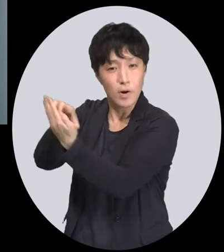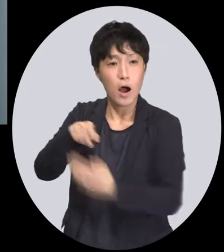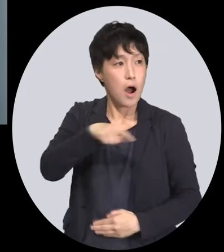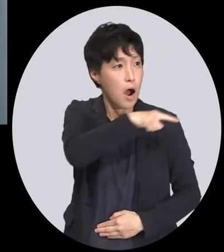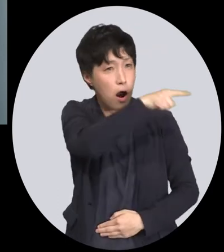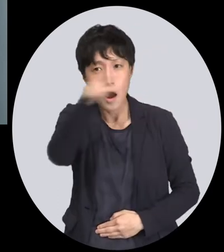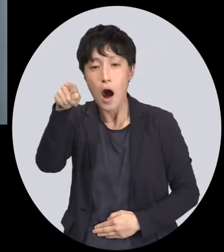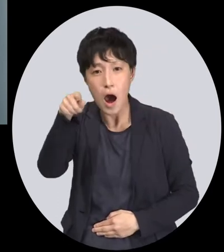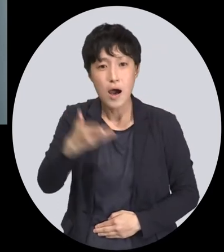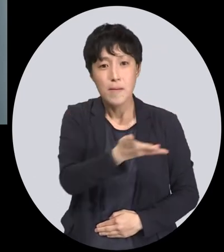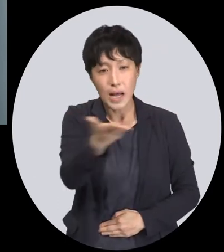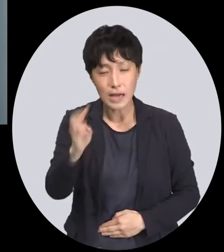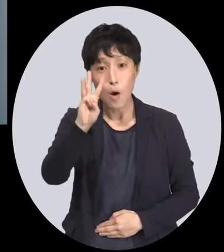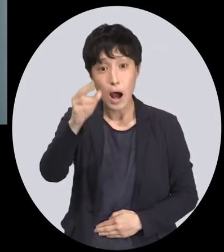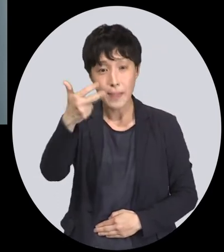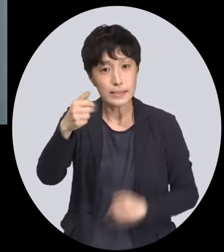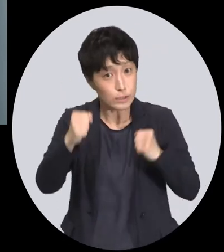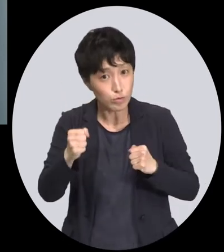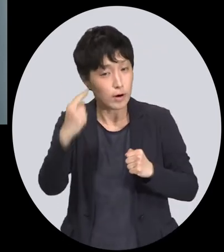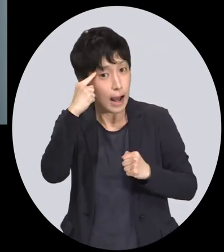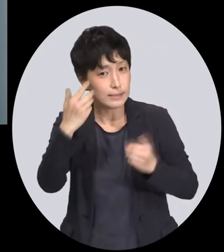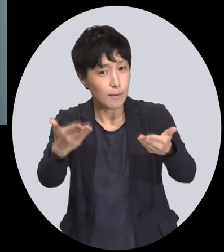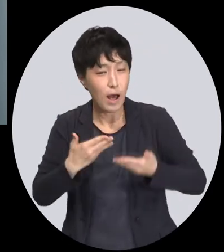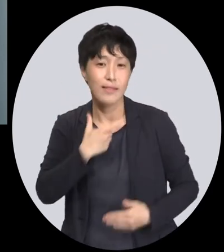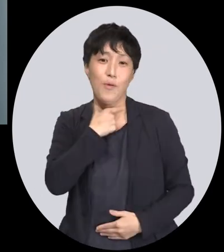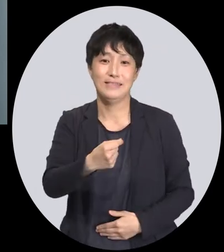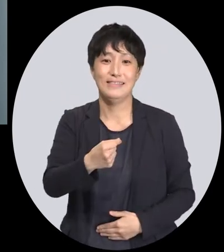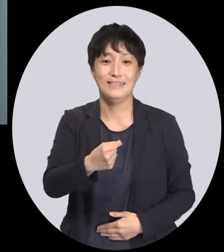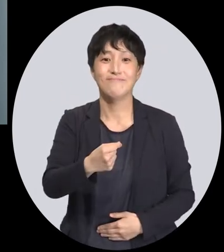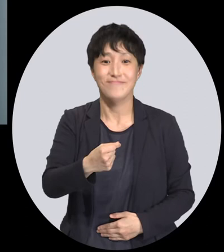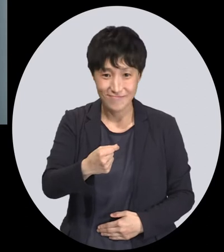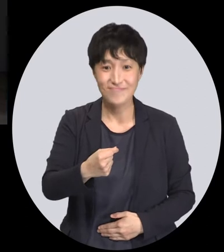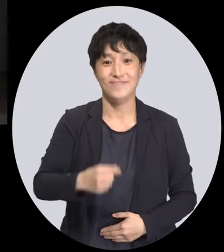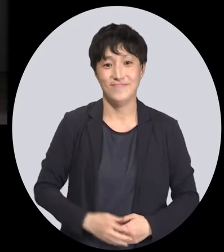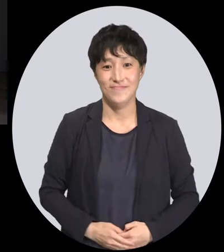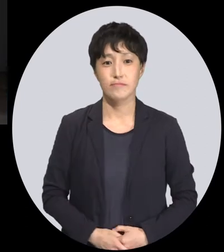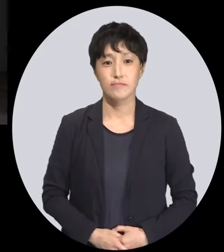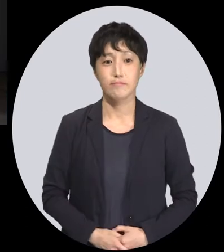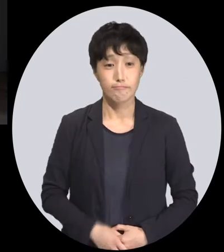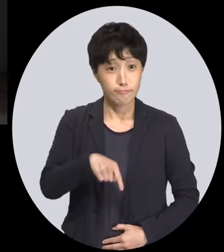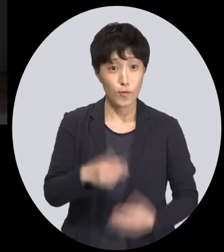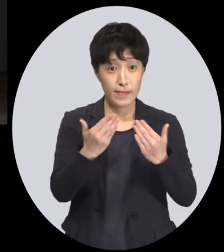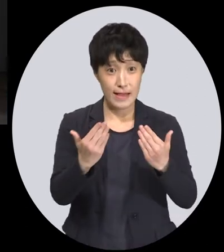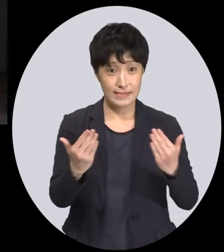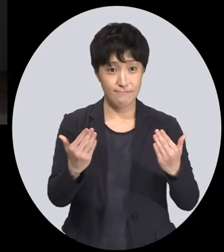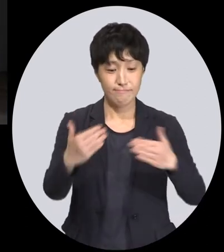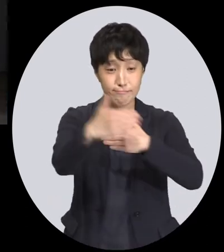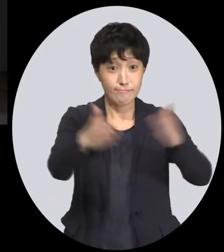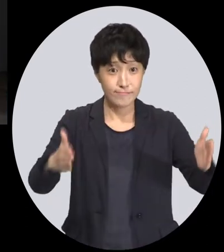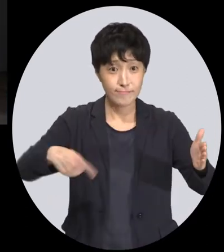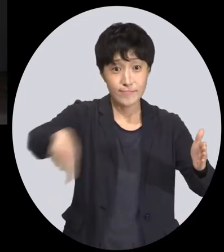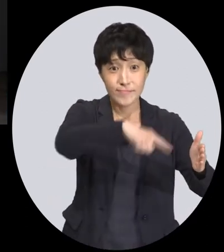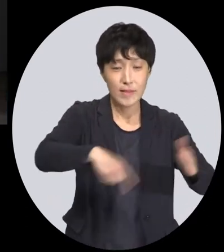感じ取ってもらえるんじゃないかなと思いますでここは順路はないんです5つ